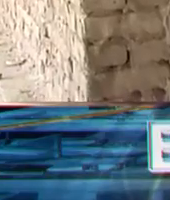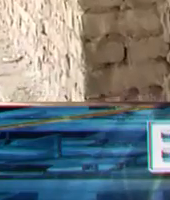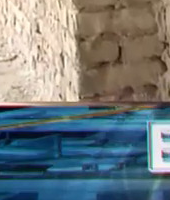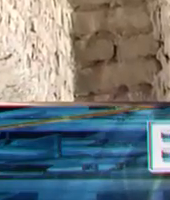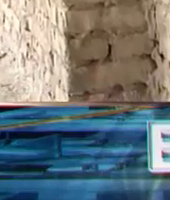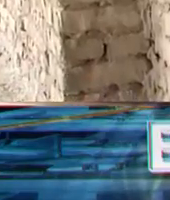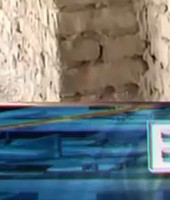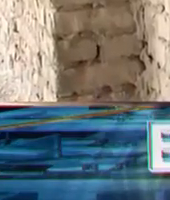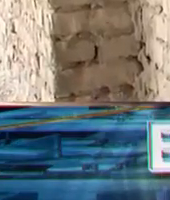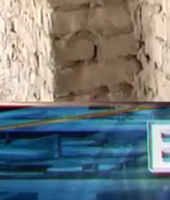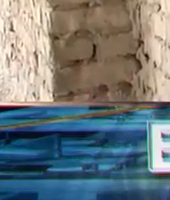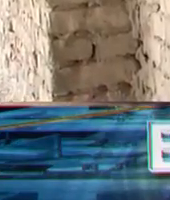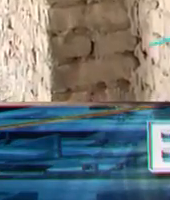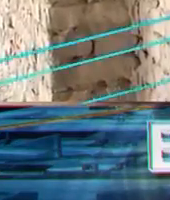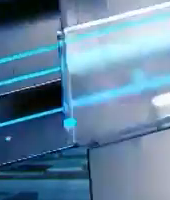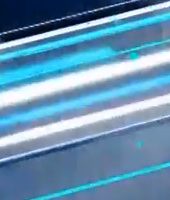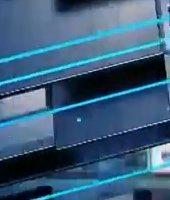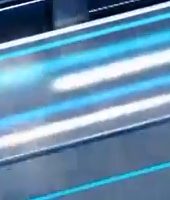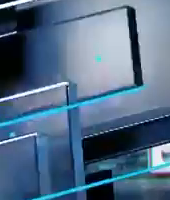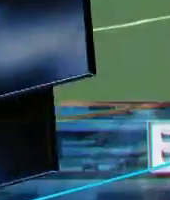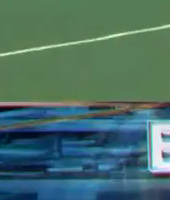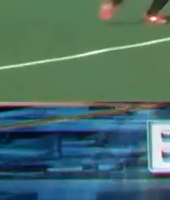Қаражат қалай игерілуде.